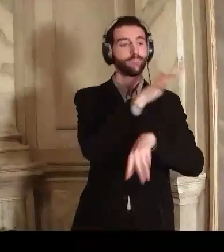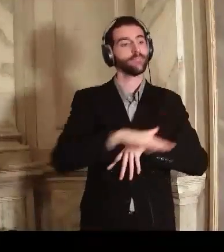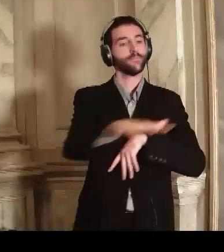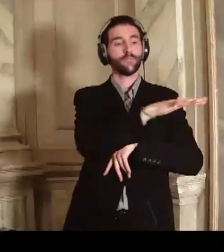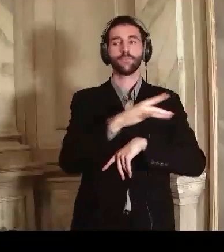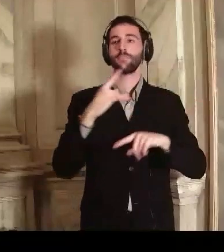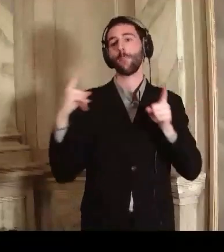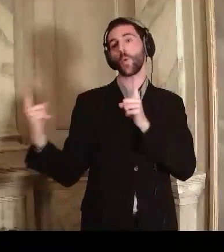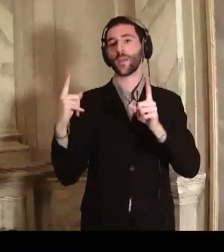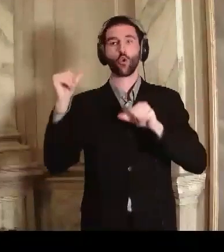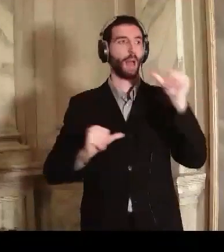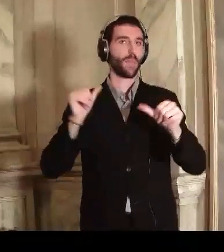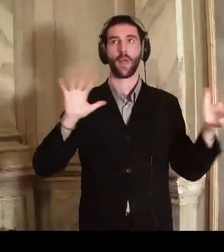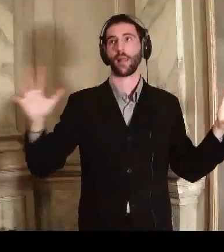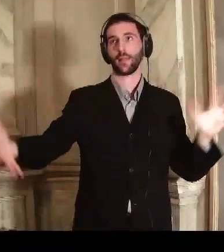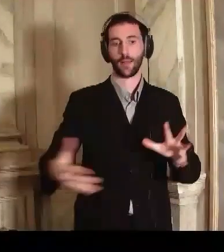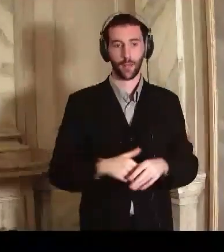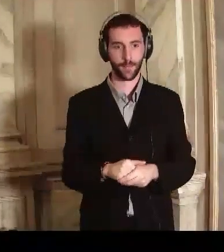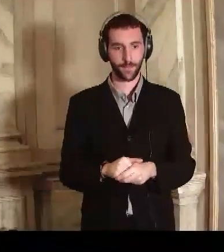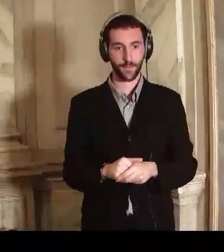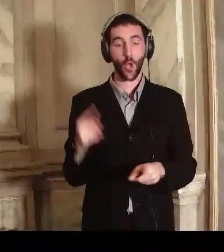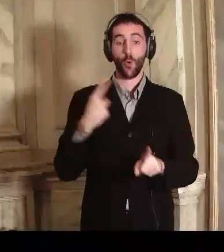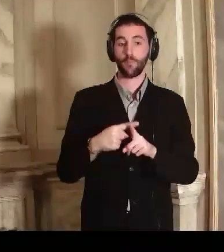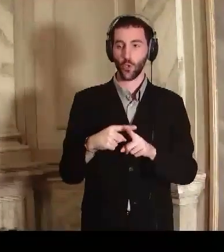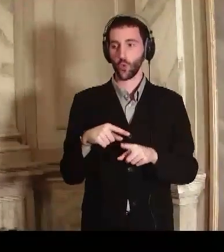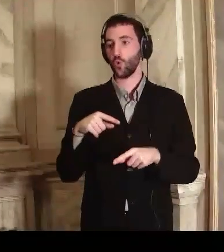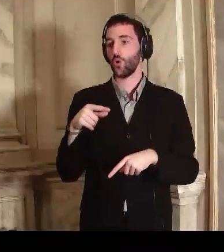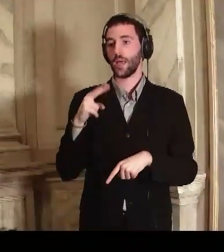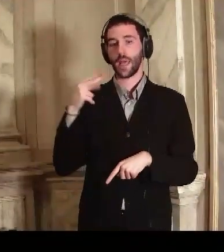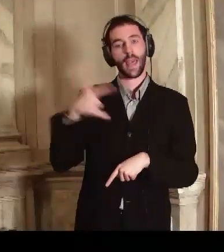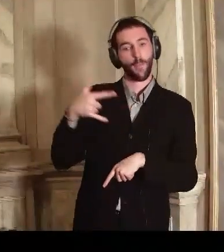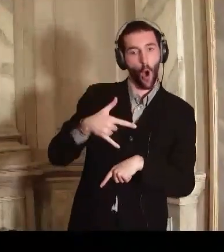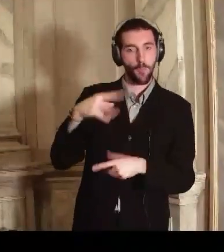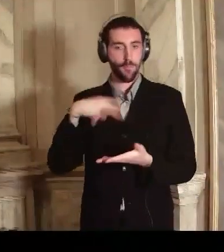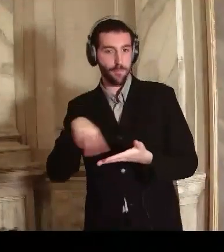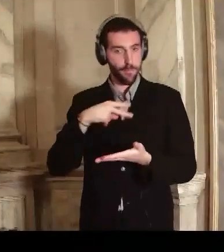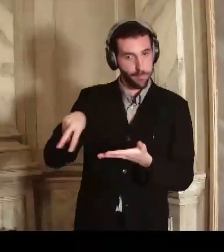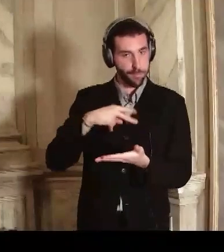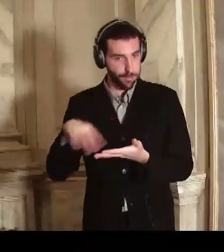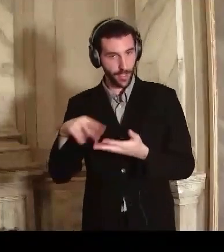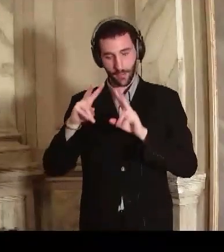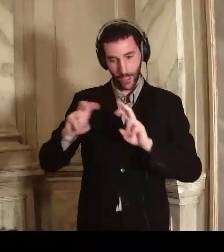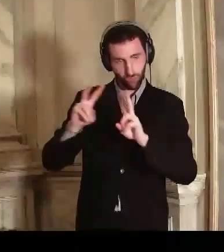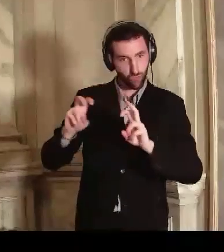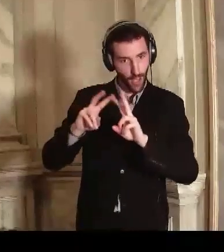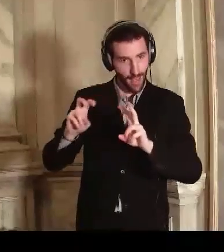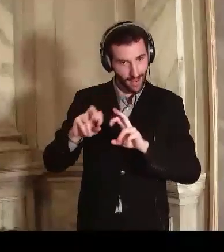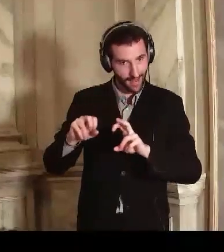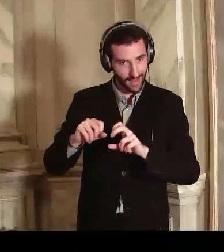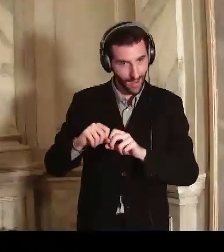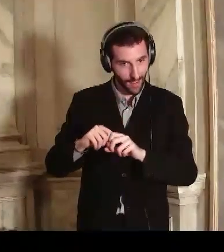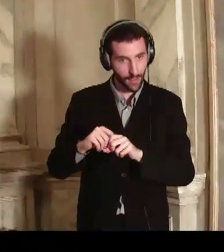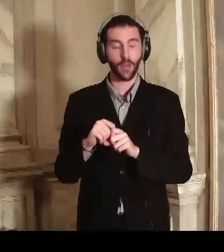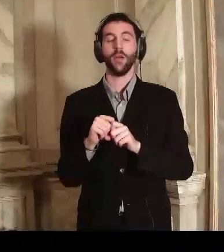di strada e sfidando la percezione dell'hip hop, il lavoro emotivamente carico, teatrale e popolare di Botis